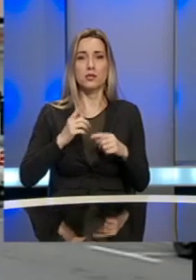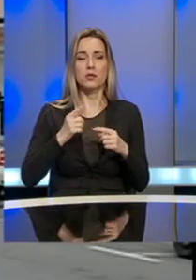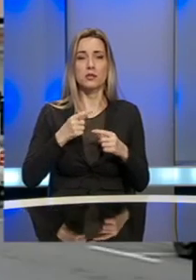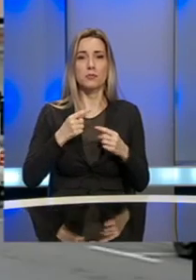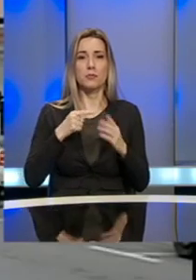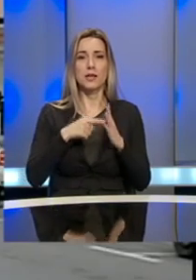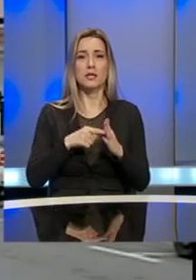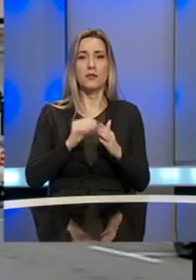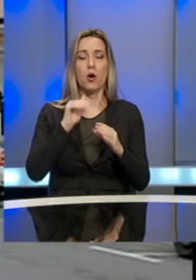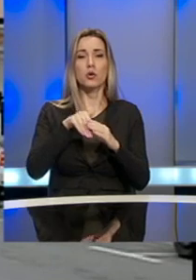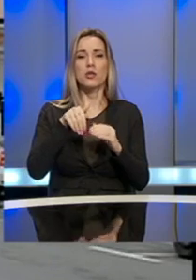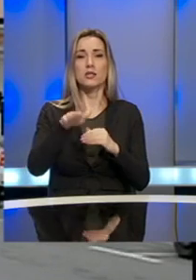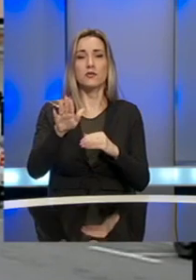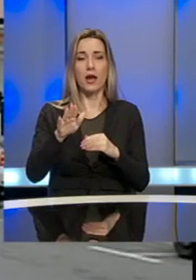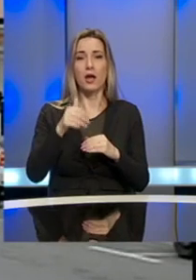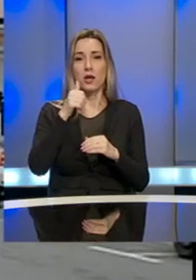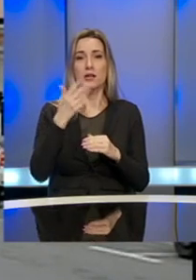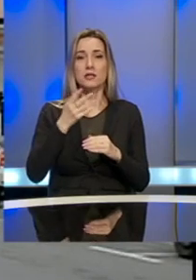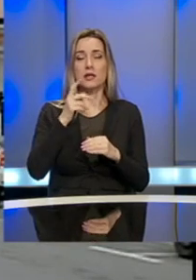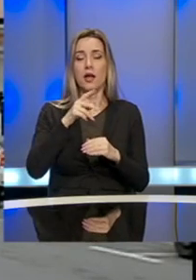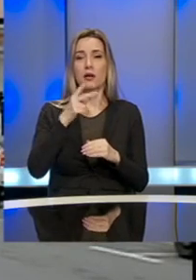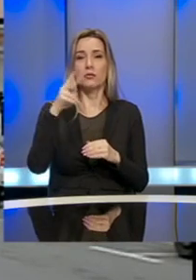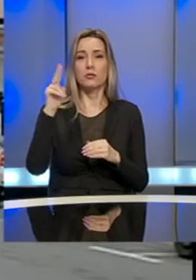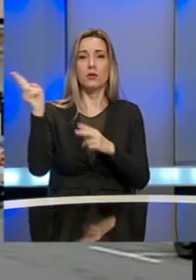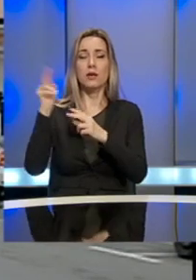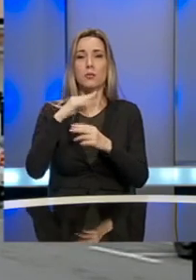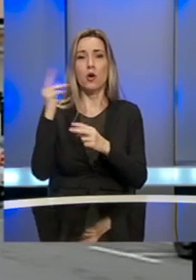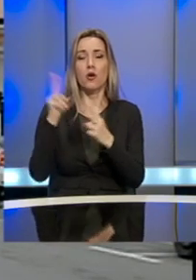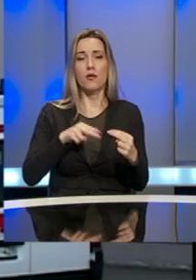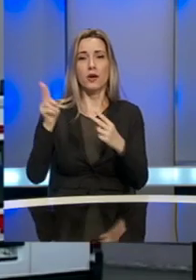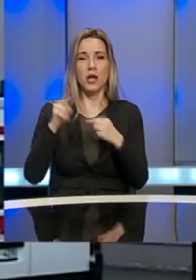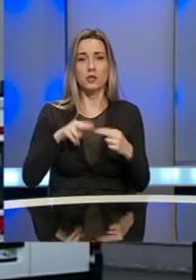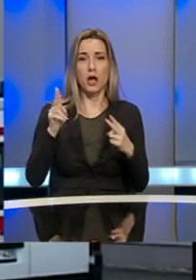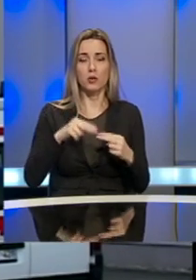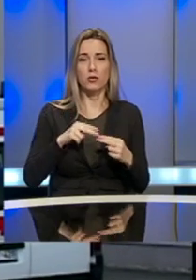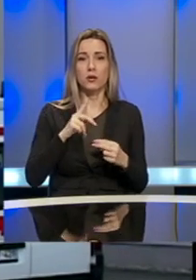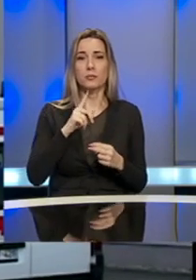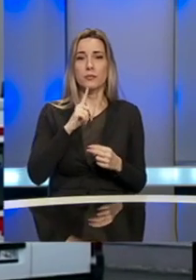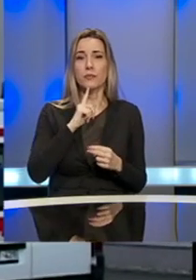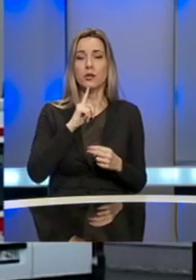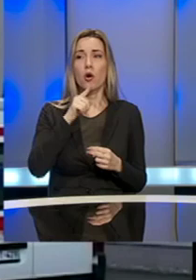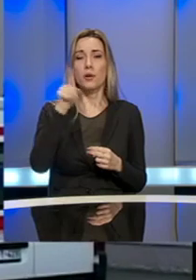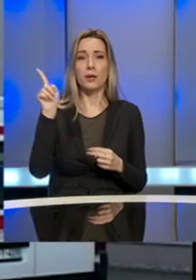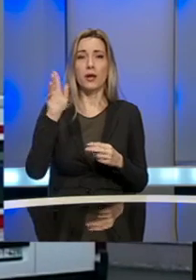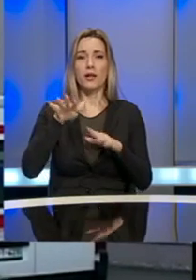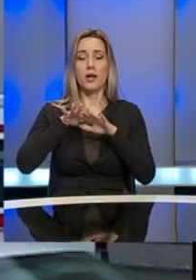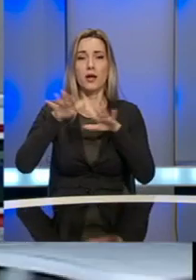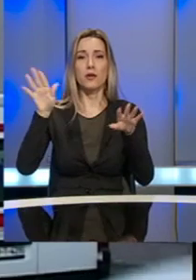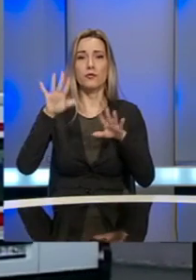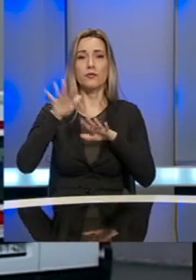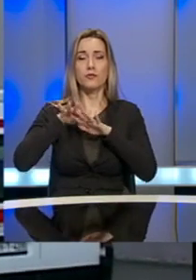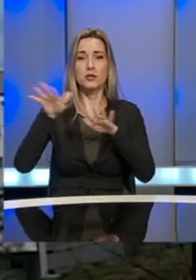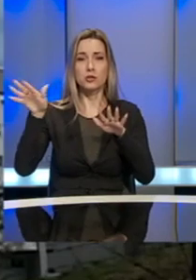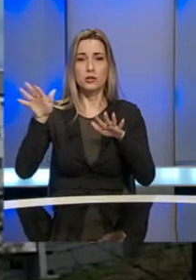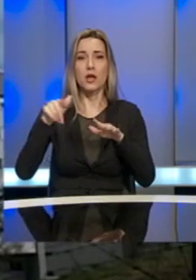izvana, jer se naši građani u velikom broju vraćali i vraćaju se iz inostranstva i zemalja u kojima je epidemija vrlo raširena. I